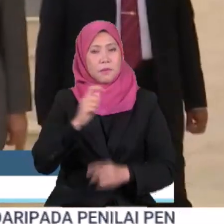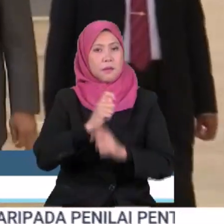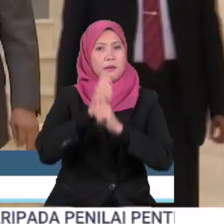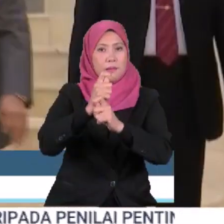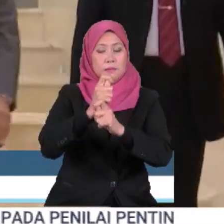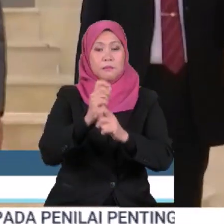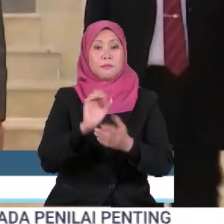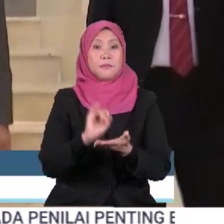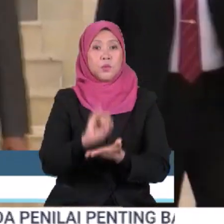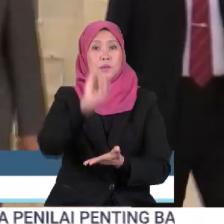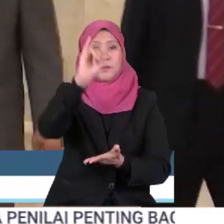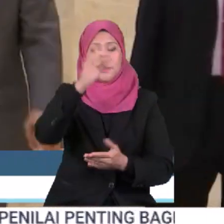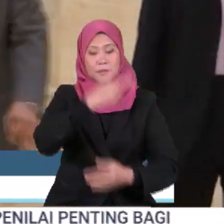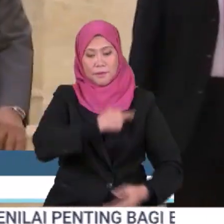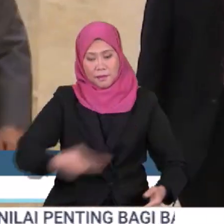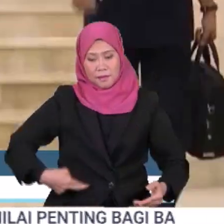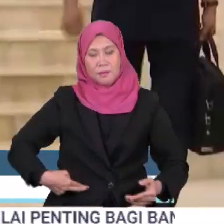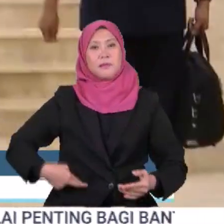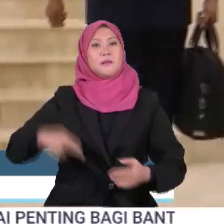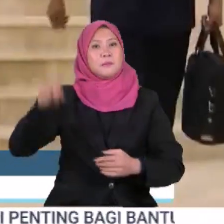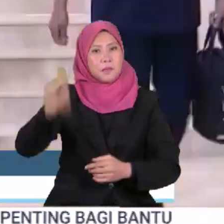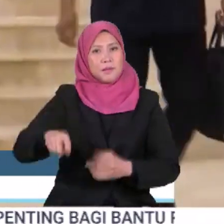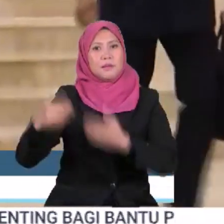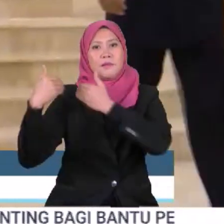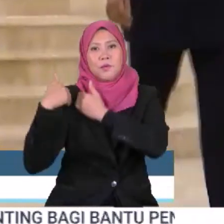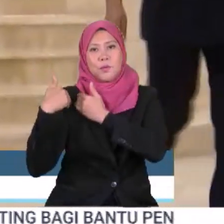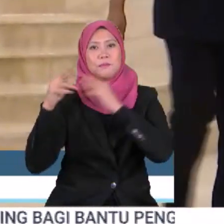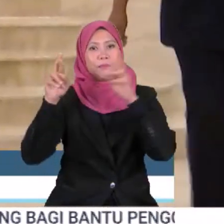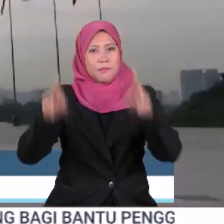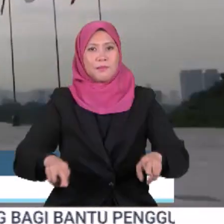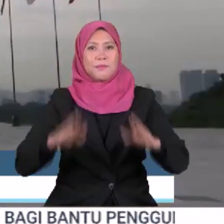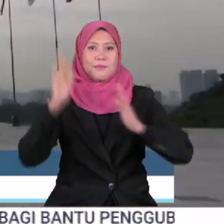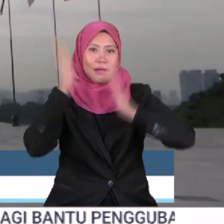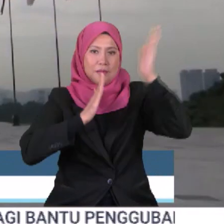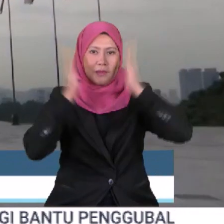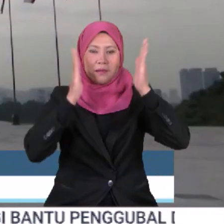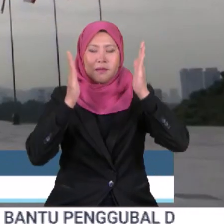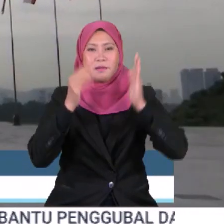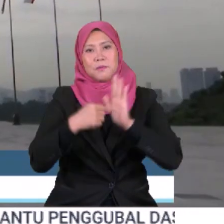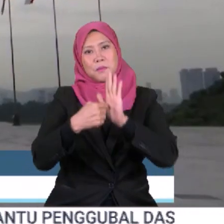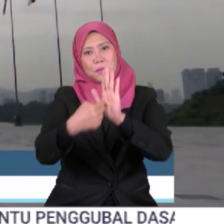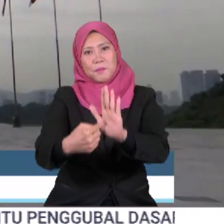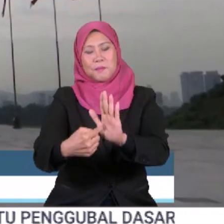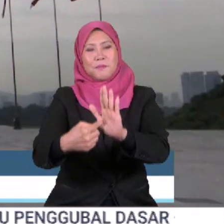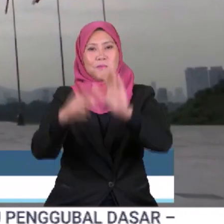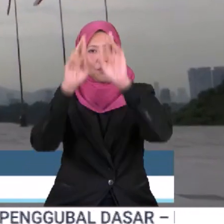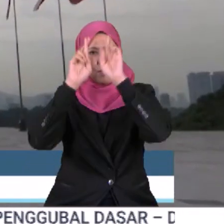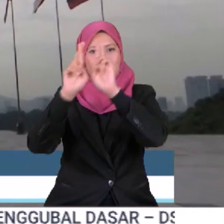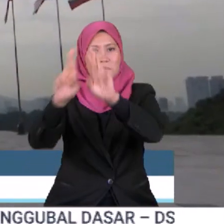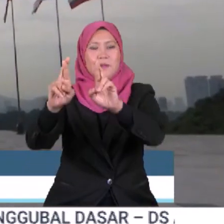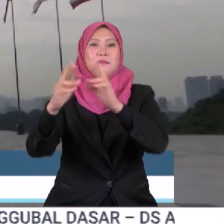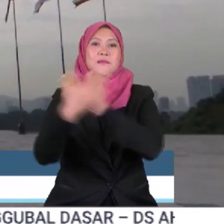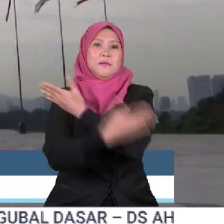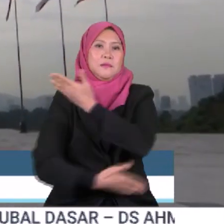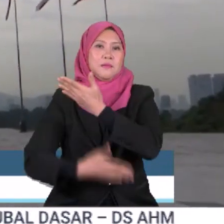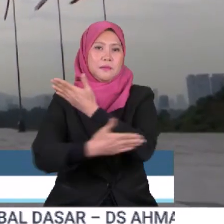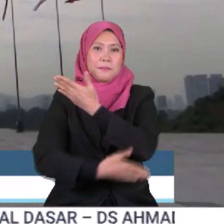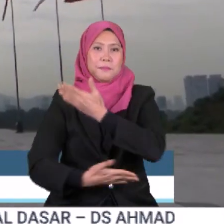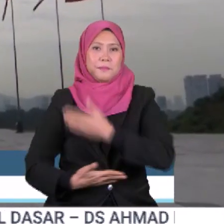mempertahankan institusi diraja merupakan tanggungjawab semua rakyat Malaysia yang merupakan lambang kedaulatan sesebuah